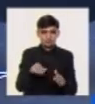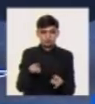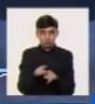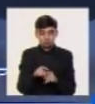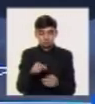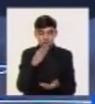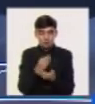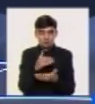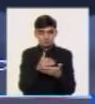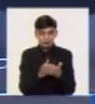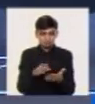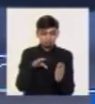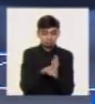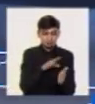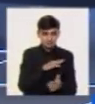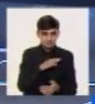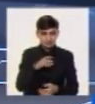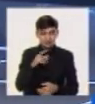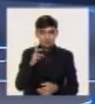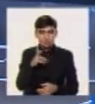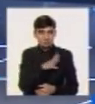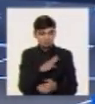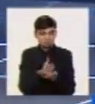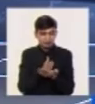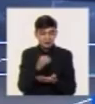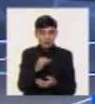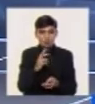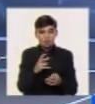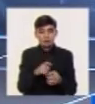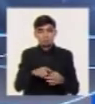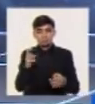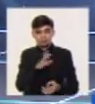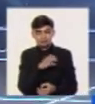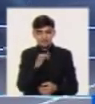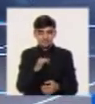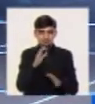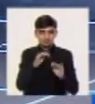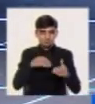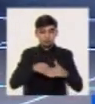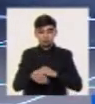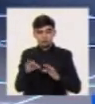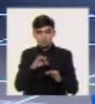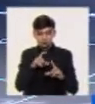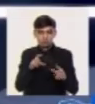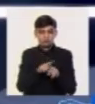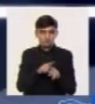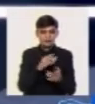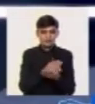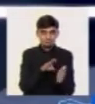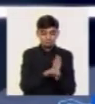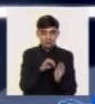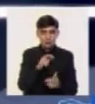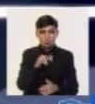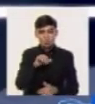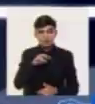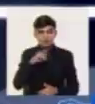қайта кандидаттар тізіміне енгізіпті. Бірақ үміткерлер қатарынан шығып, қош мәжіліс деп кететін азаматтар да бар. Тілшіміз